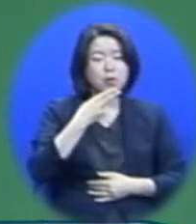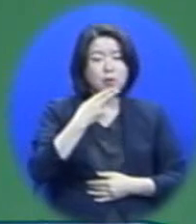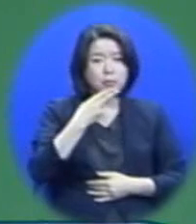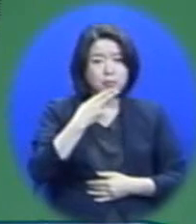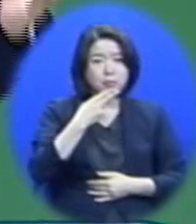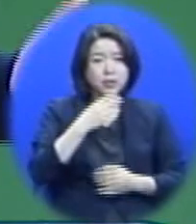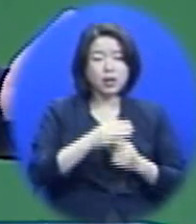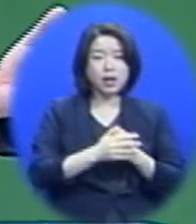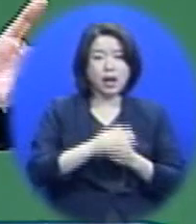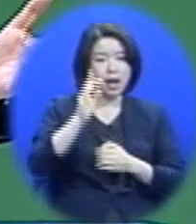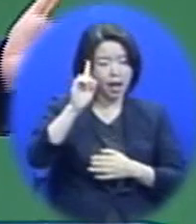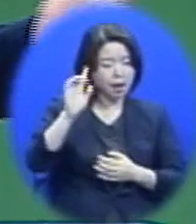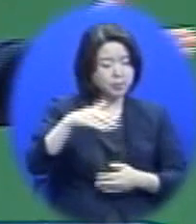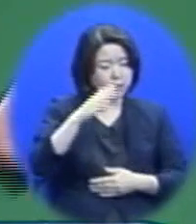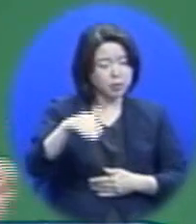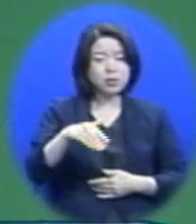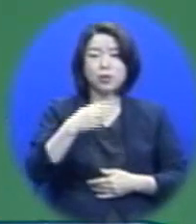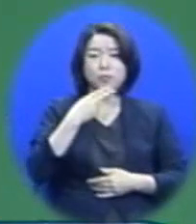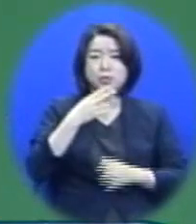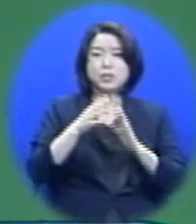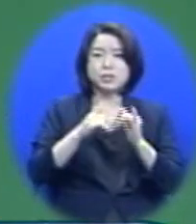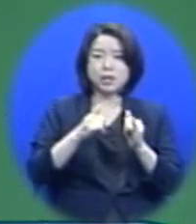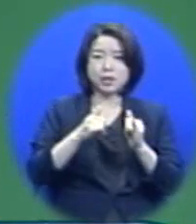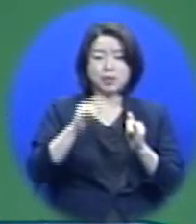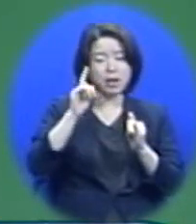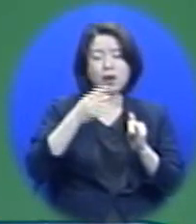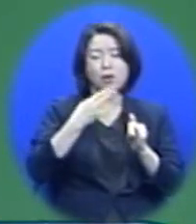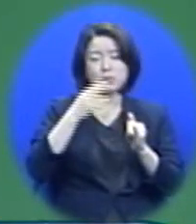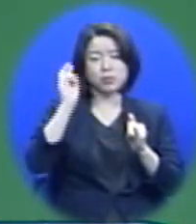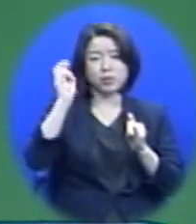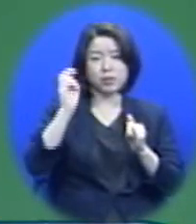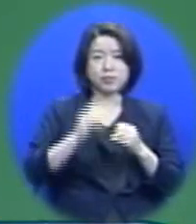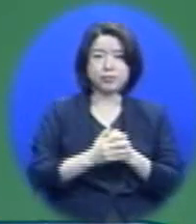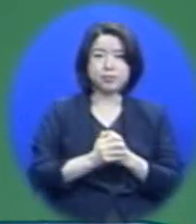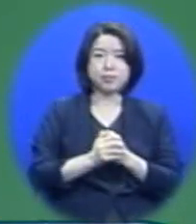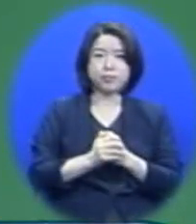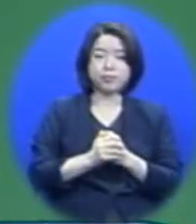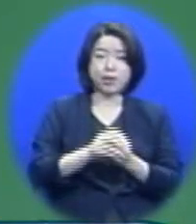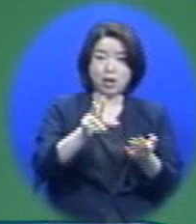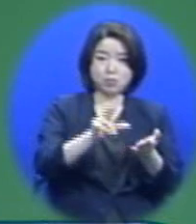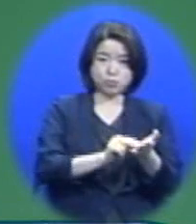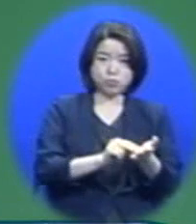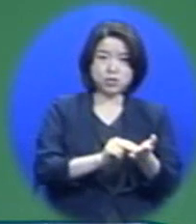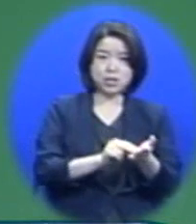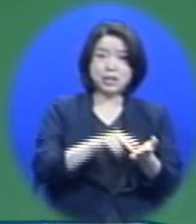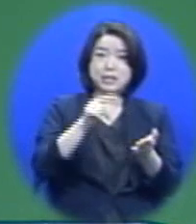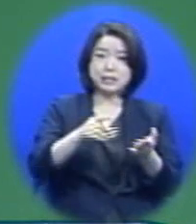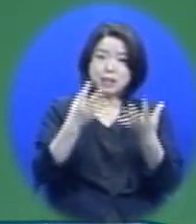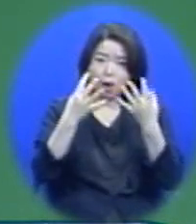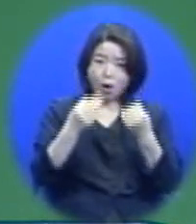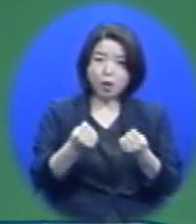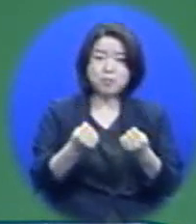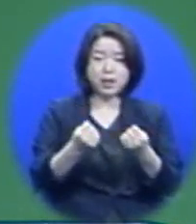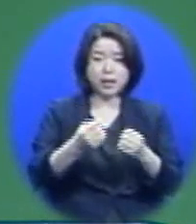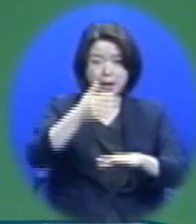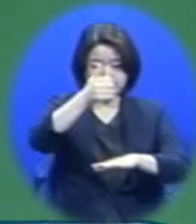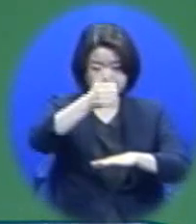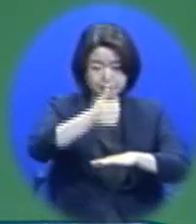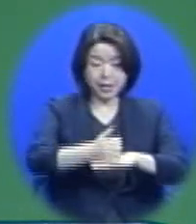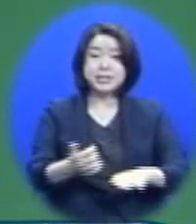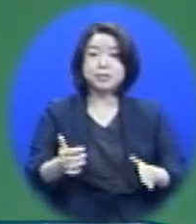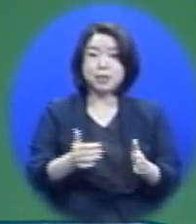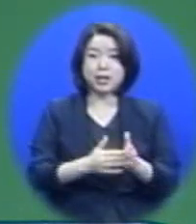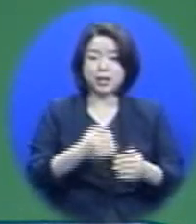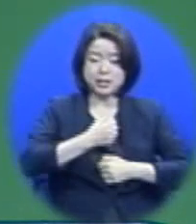전혀 안 해본 사람은 한 사람도 없을 거예요. 문제는 그걸 얼마나 끝까지